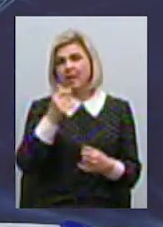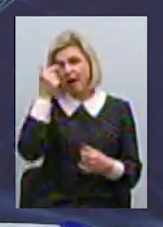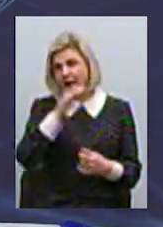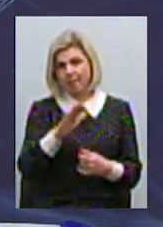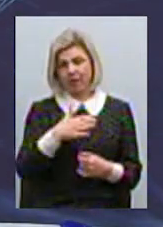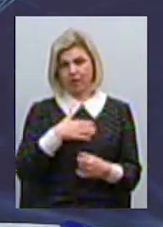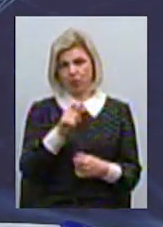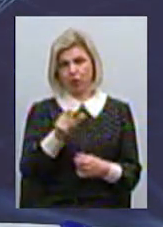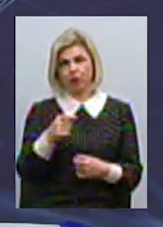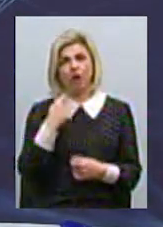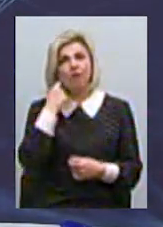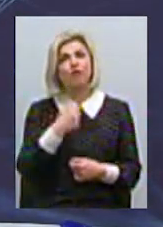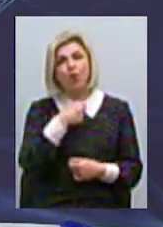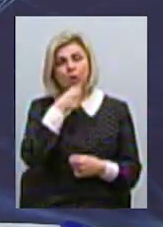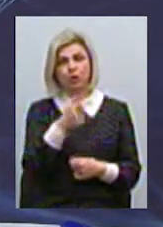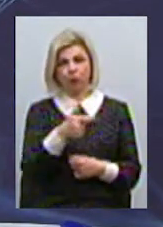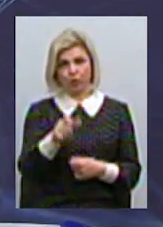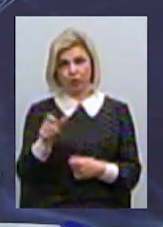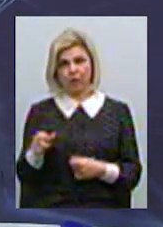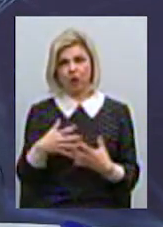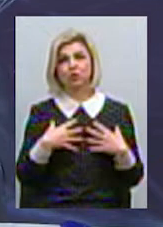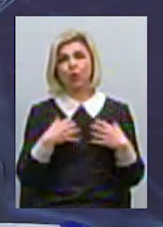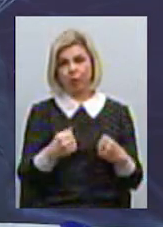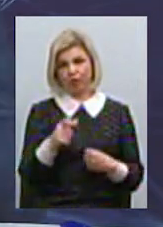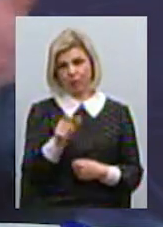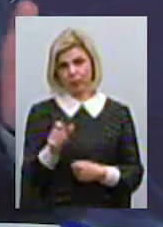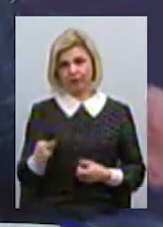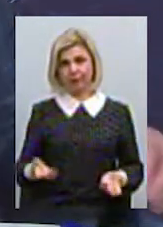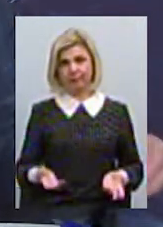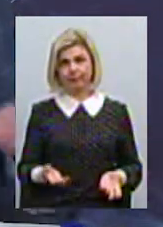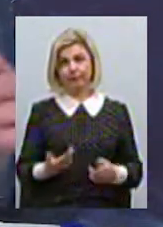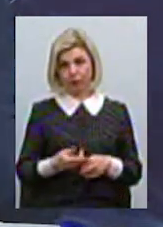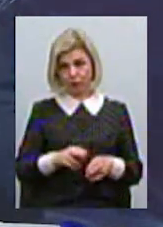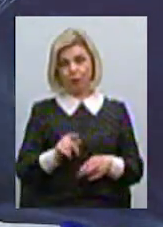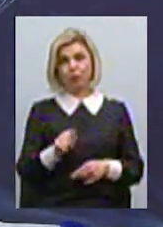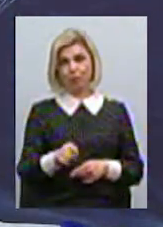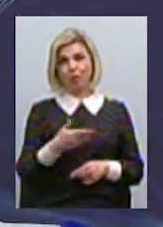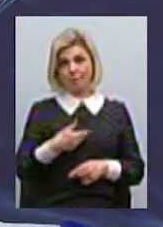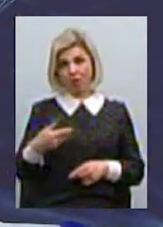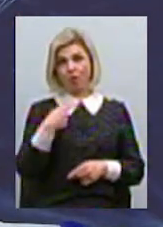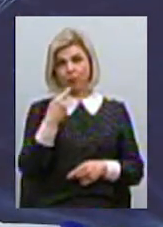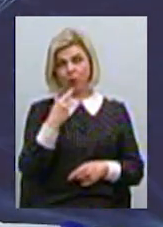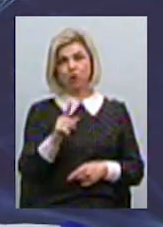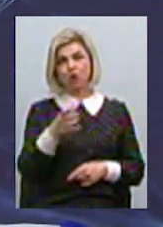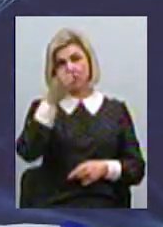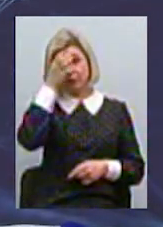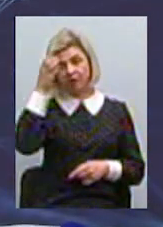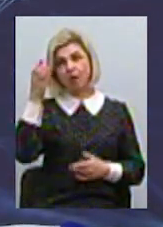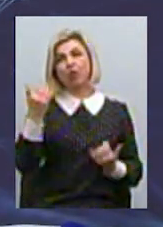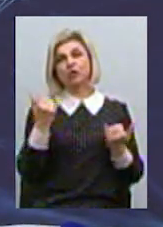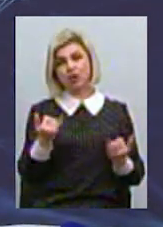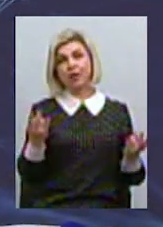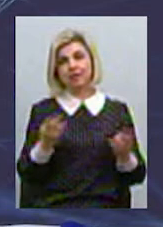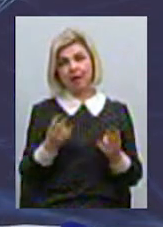громадян, віком наших громадян, здоров'ям наших громадян? Тому і ми говоримо, що сьогодні наука йде для того, що